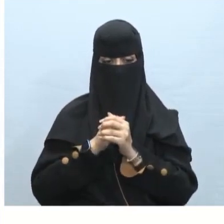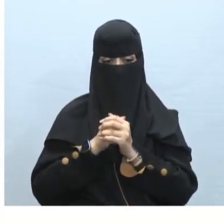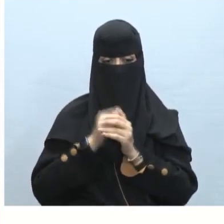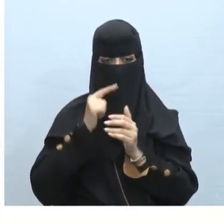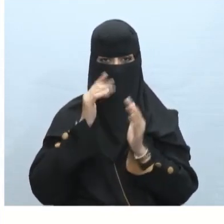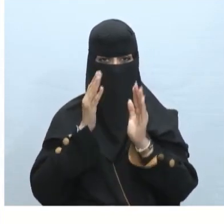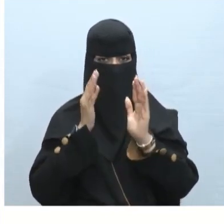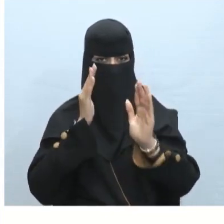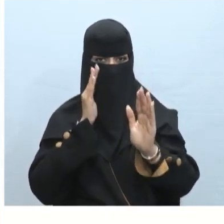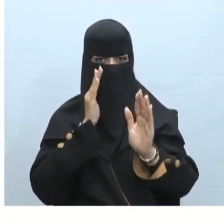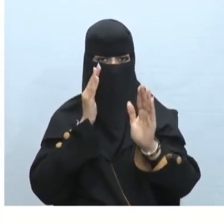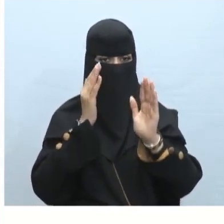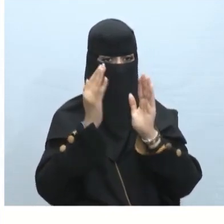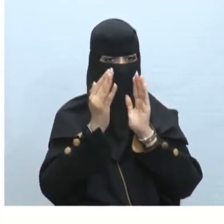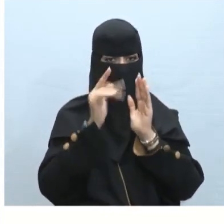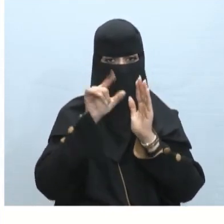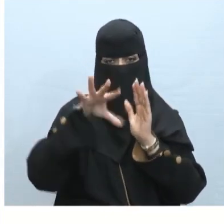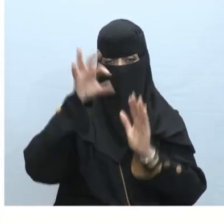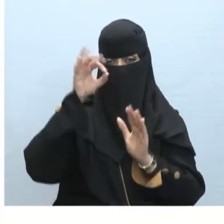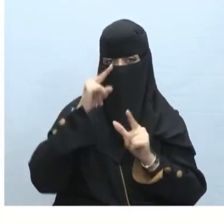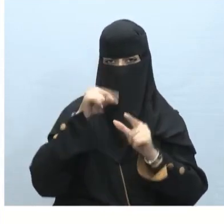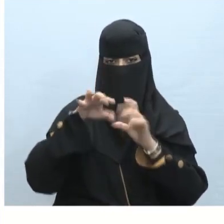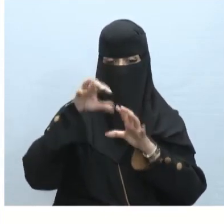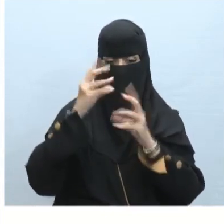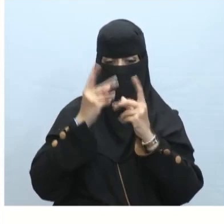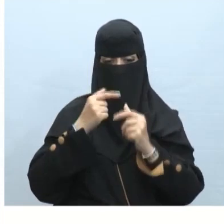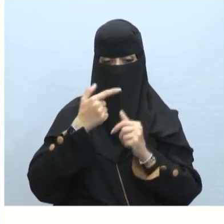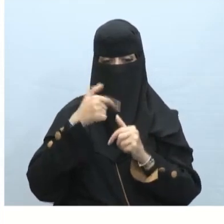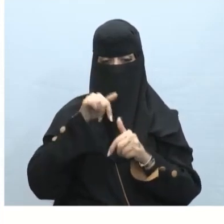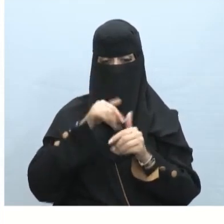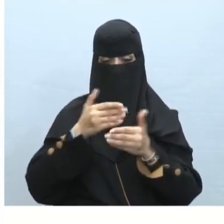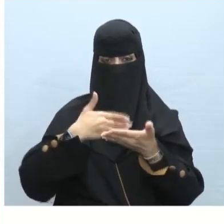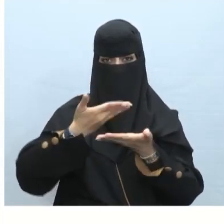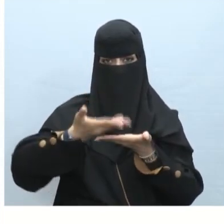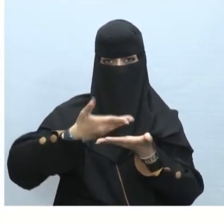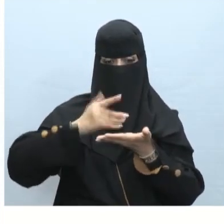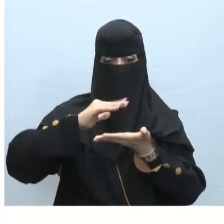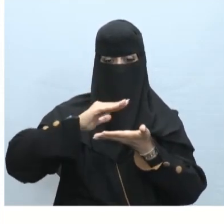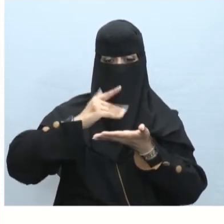السمارت ارت تستطيع اختيار ما يناسب عرضك التقديمي